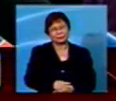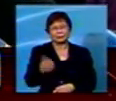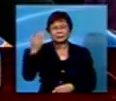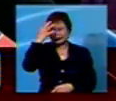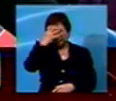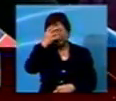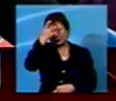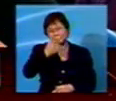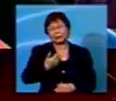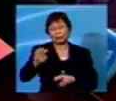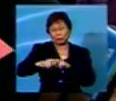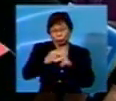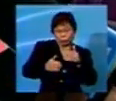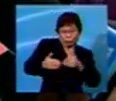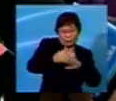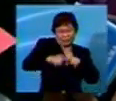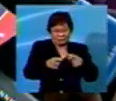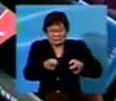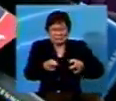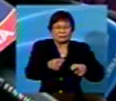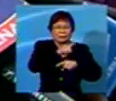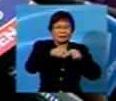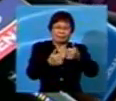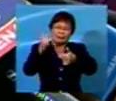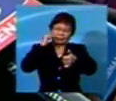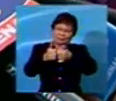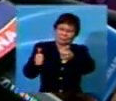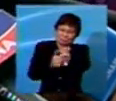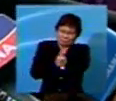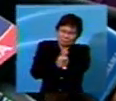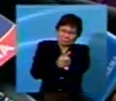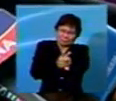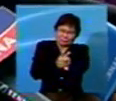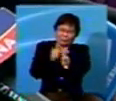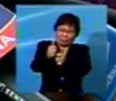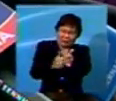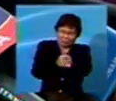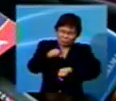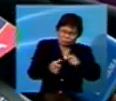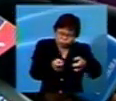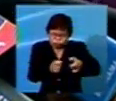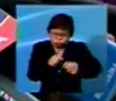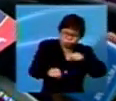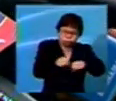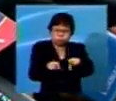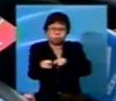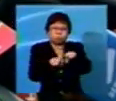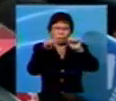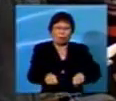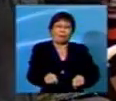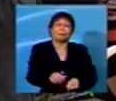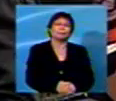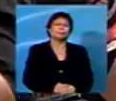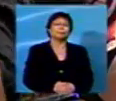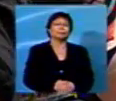depan so saya tak dapat nak kontrol race bila saya kat belakang saya dapat kontrol race saya